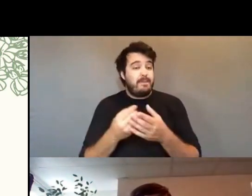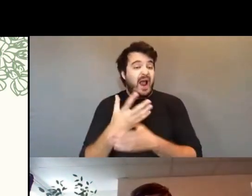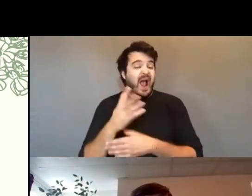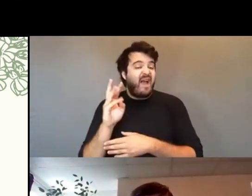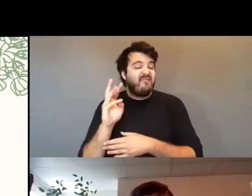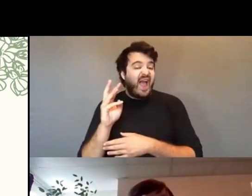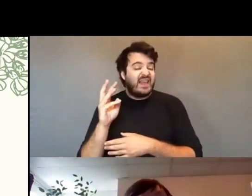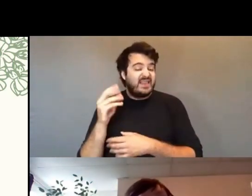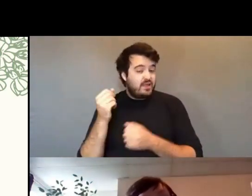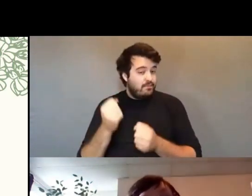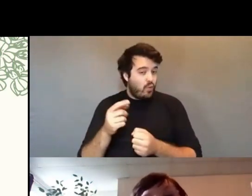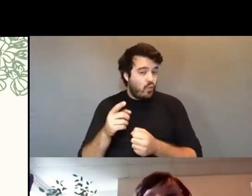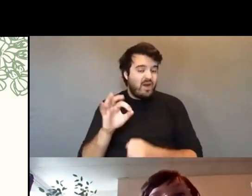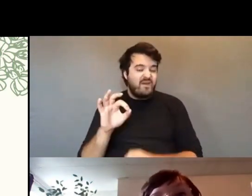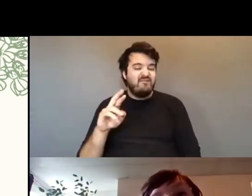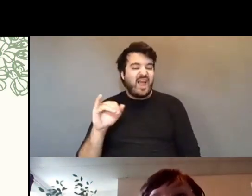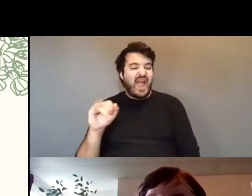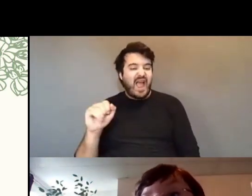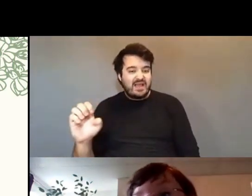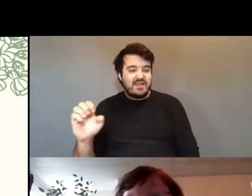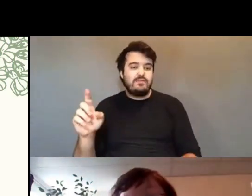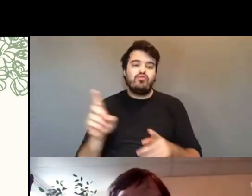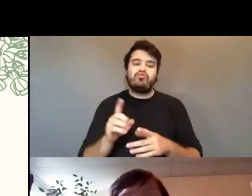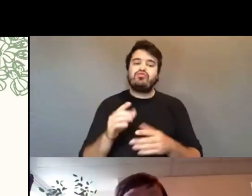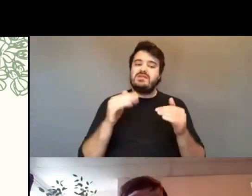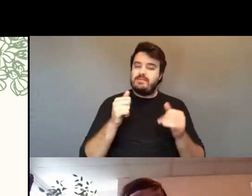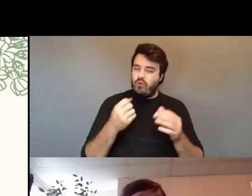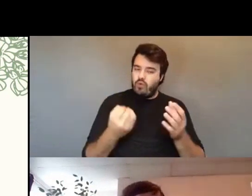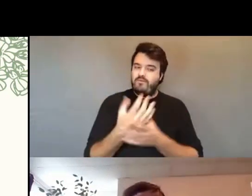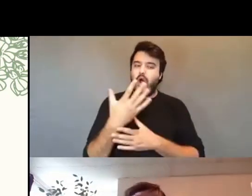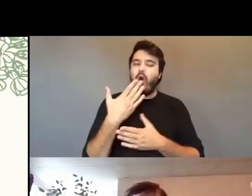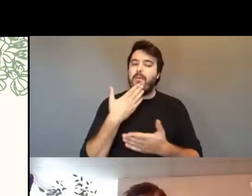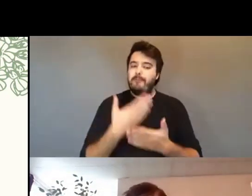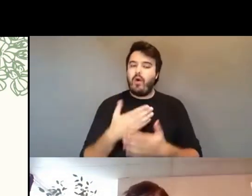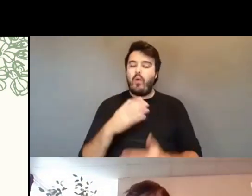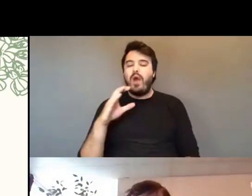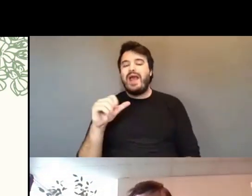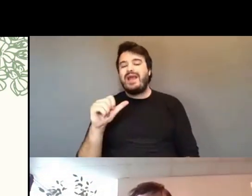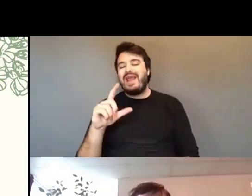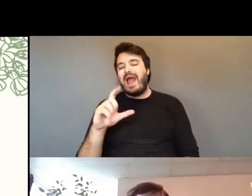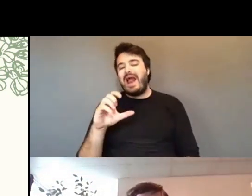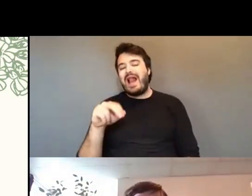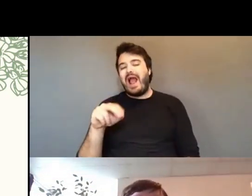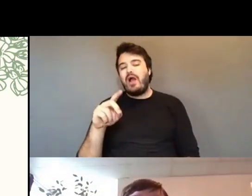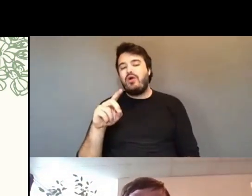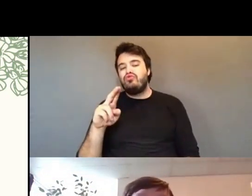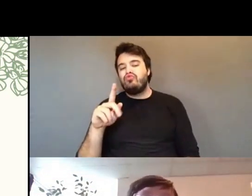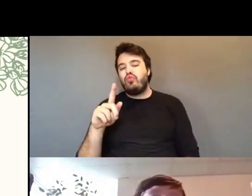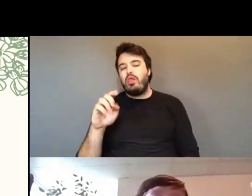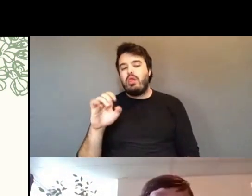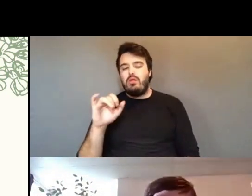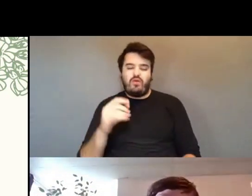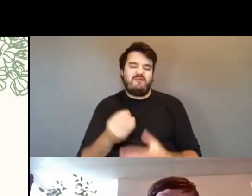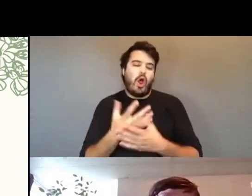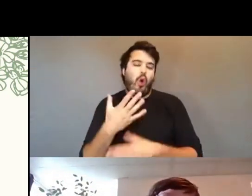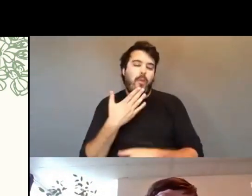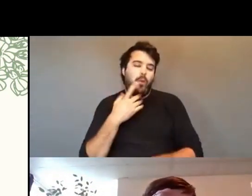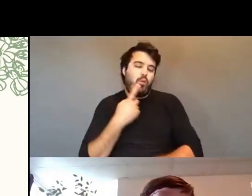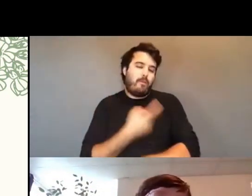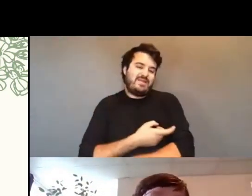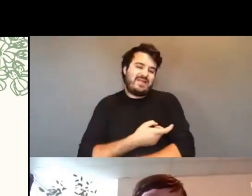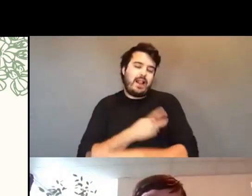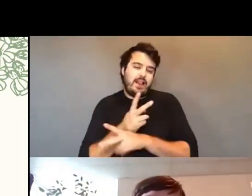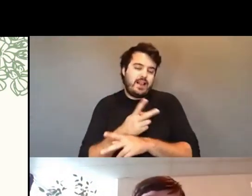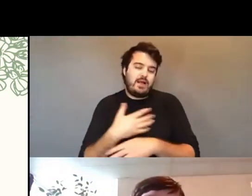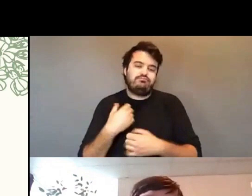aussi mettre de la calendule, qui est une fleur médicinale. Donc, ça, c'est plus au milieu qu'on va la mettre. Et tout en